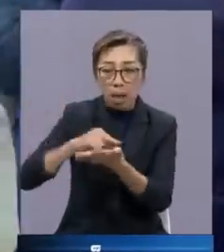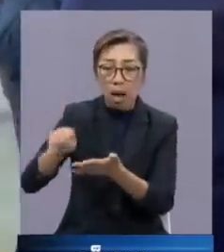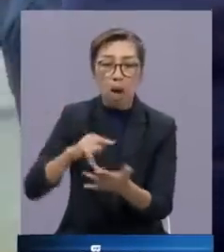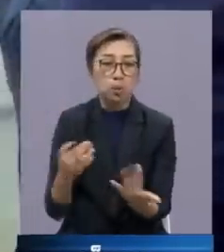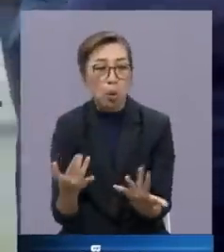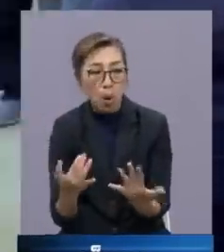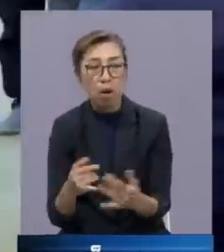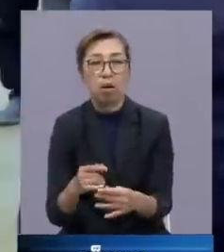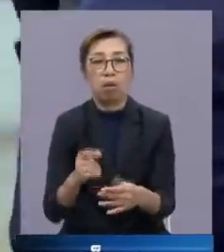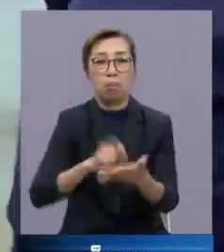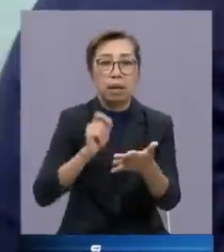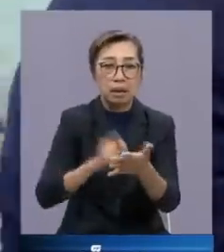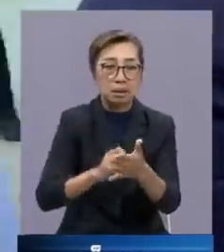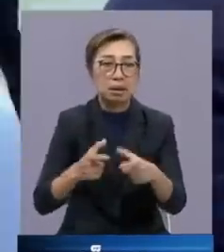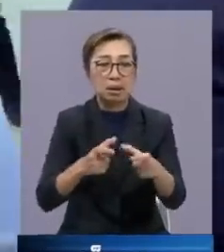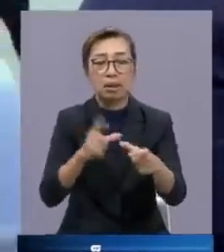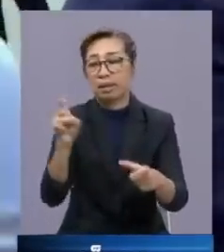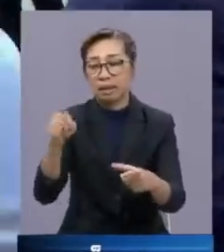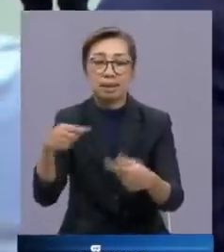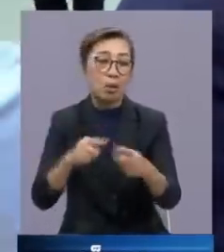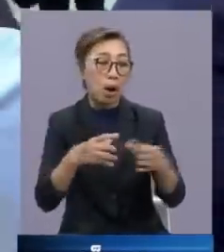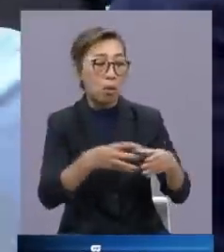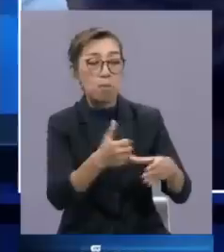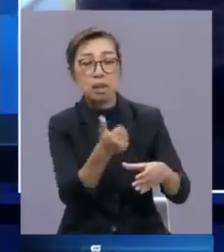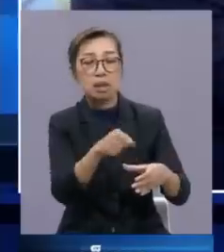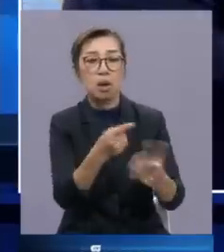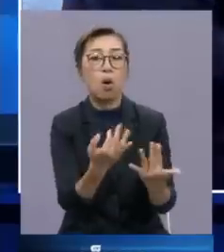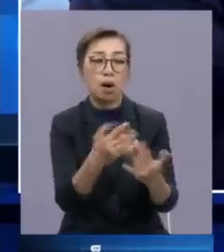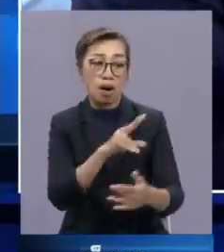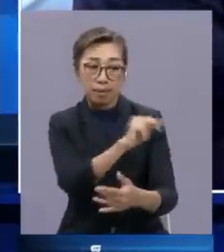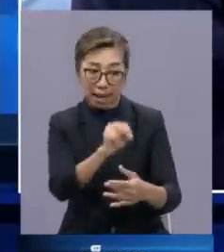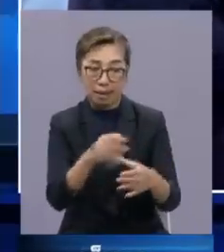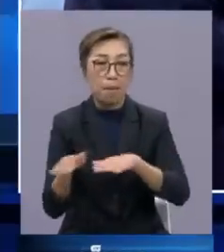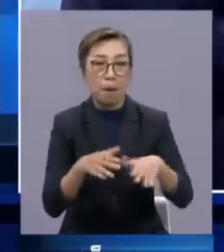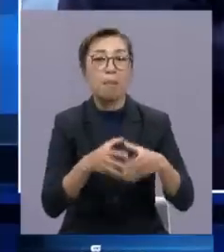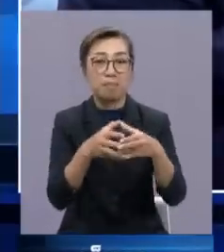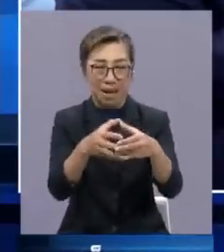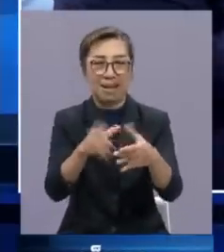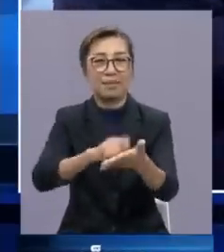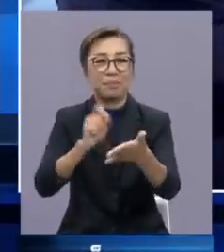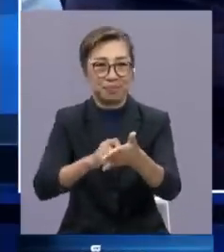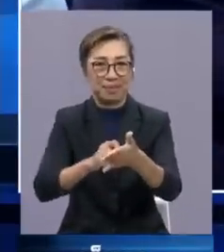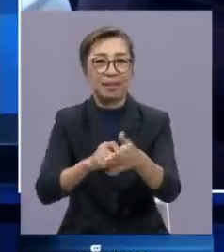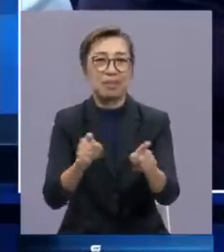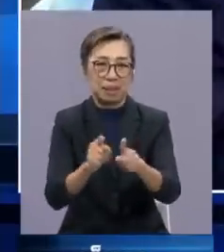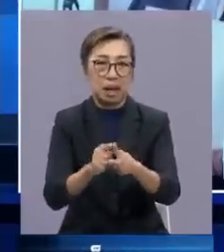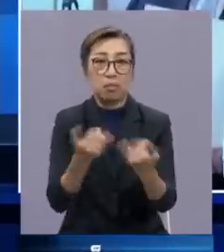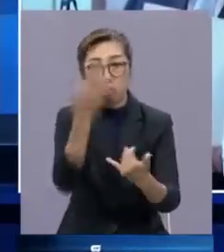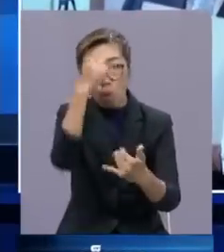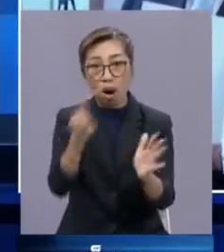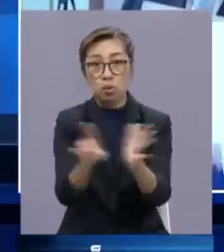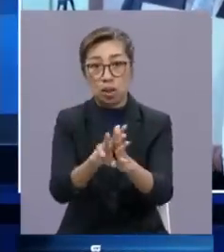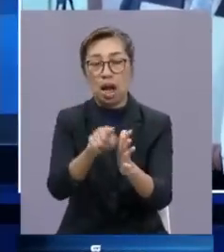อเวลามันก็ไม่ทันแต่พรรคอื่นๆเดี๋ยวเขาจะนัดไปพร้อมๆกันก็รอติดตามซึ่งวันนี้ก็ยังคงมีเวลานะฮะเพราะเขากำหนดไปถึงวัน